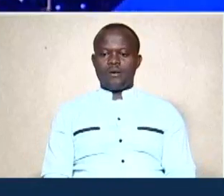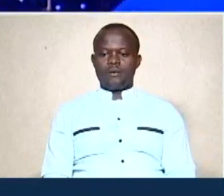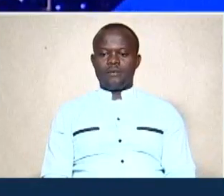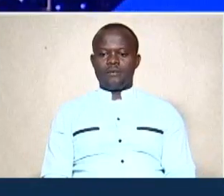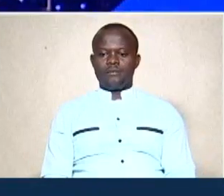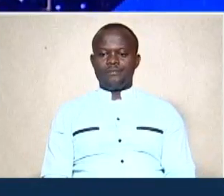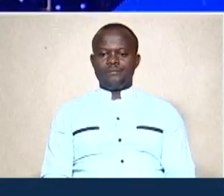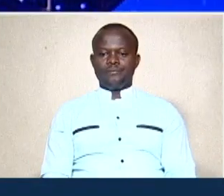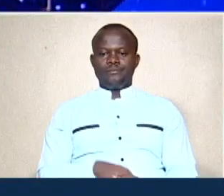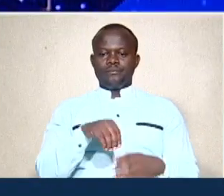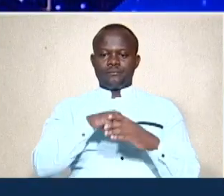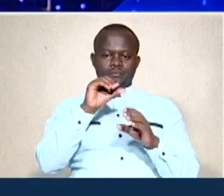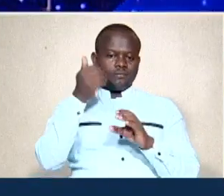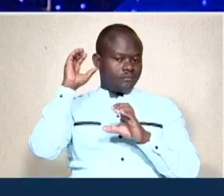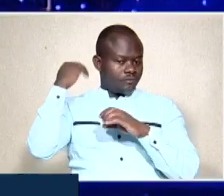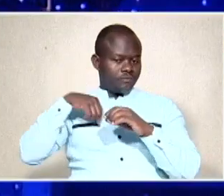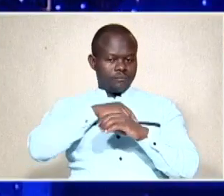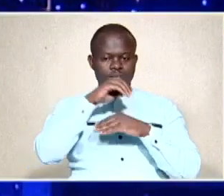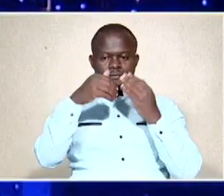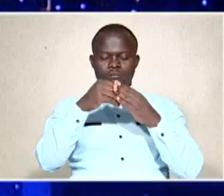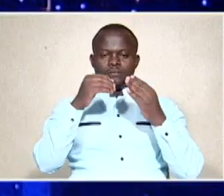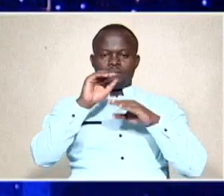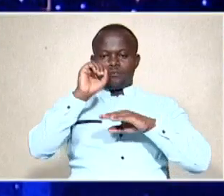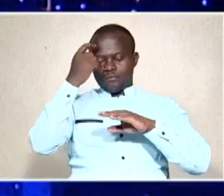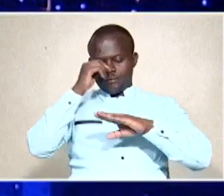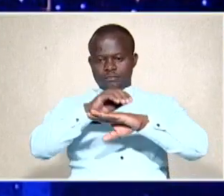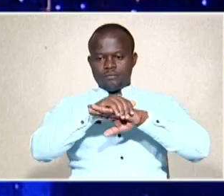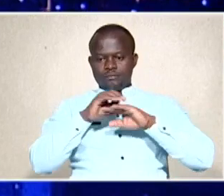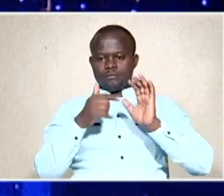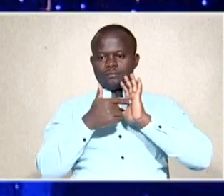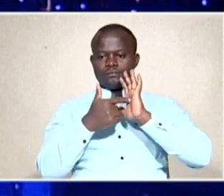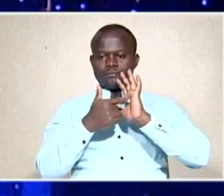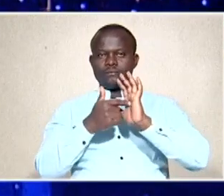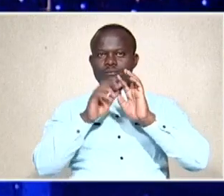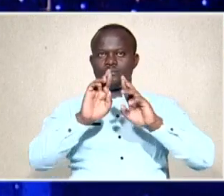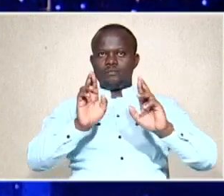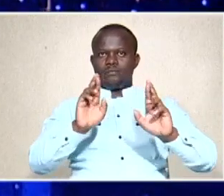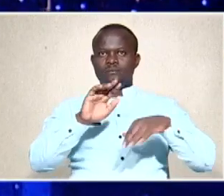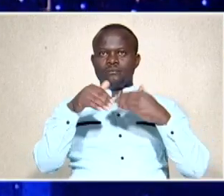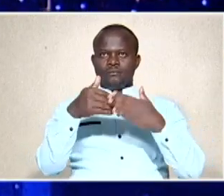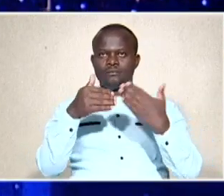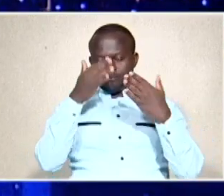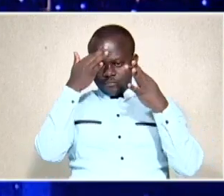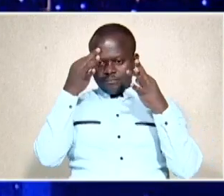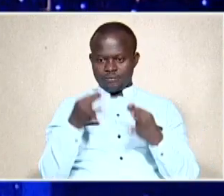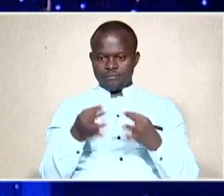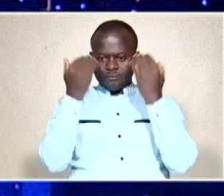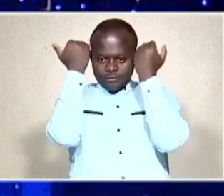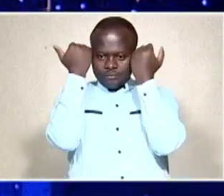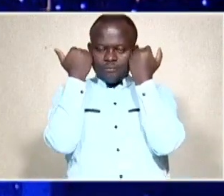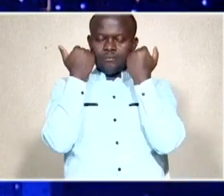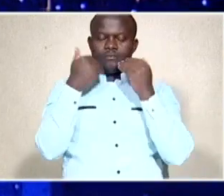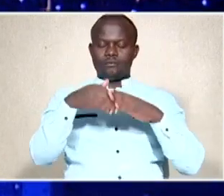Muyandi makuru guverinoma y'Ubwongereza yo yatangaje ko yiteguye kujuririra mu rukiko rw'ikirenga icyemezo cy'urukiko rw'ubujire